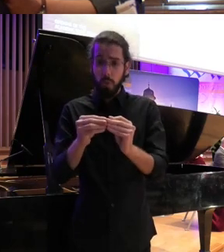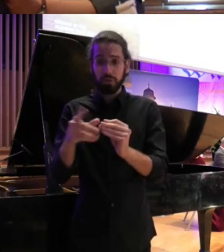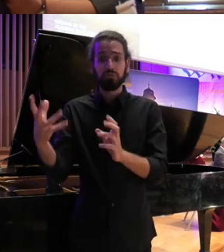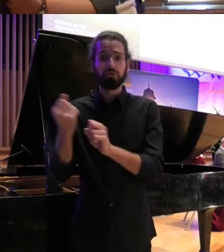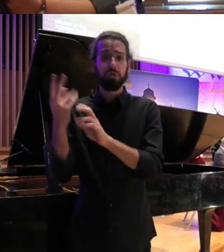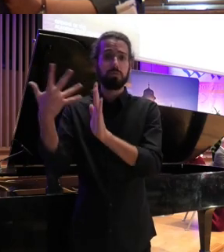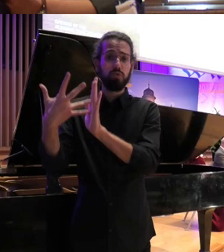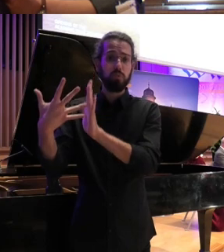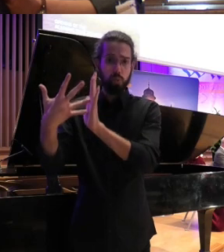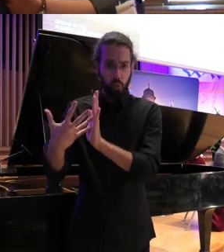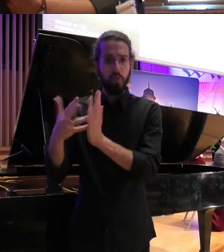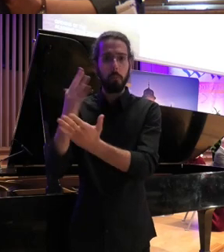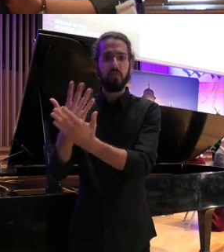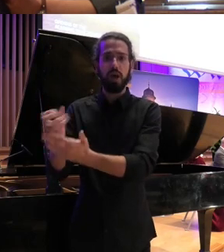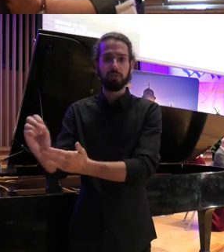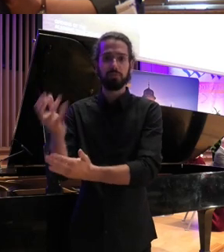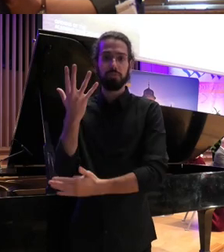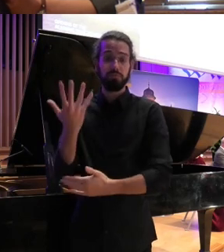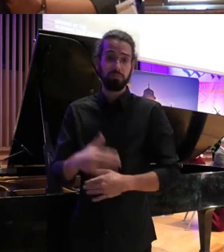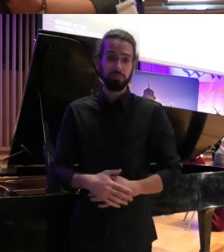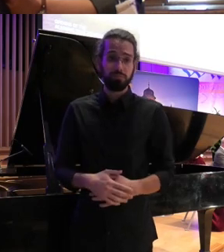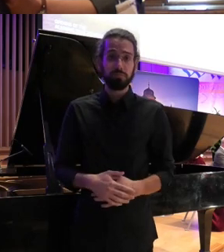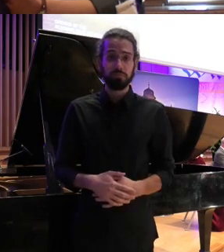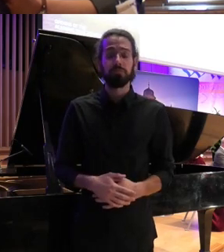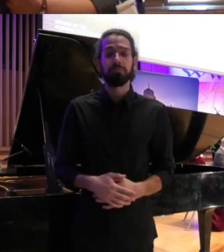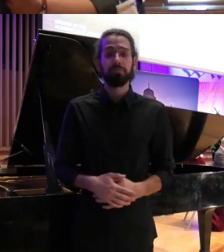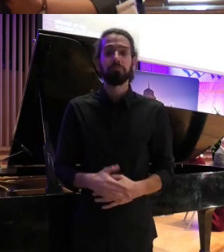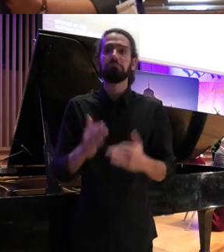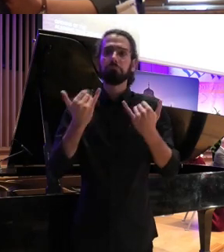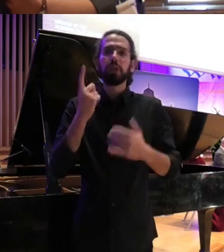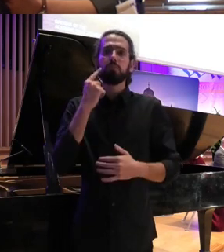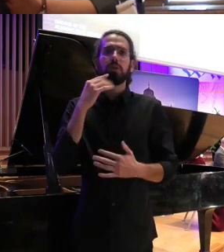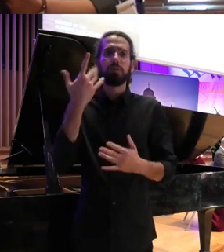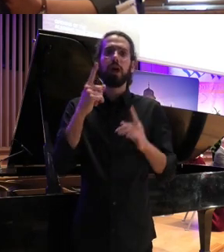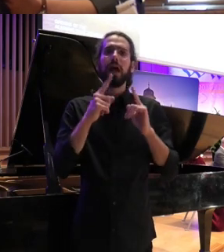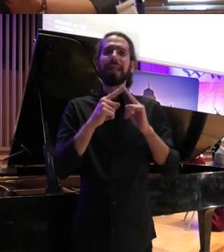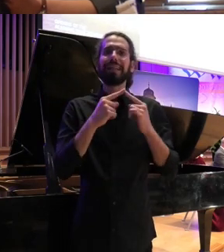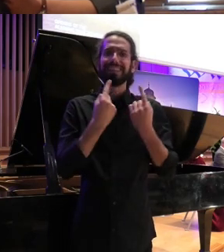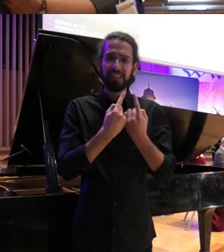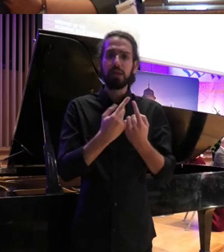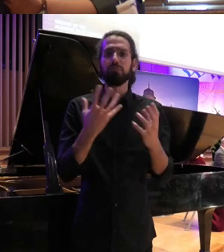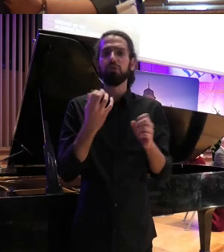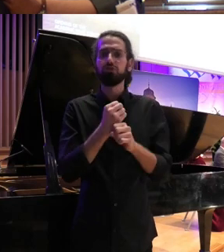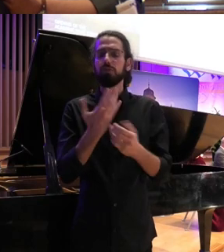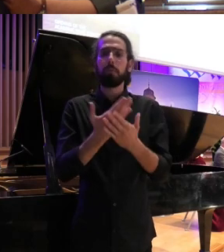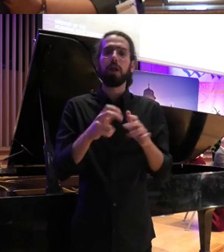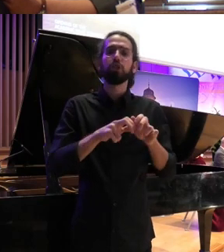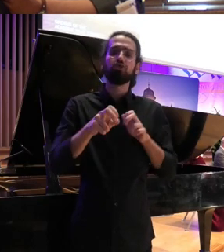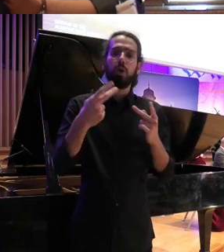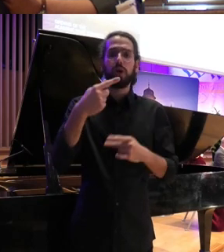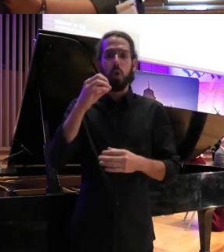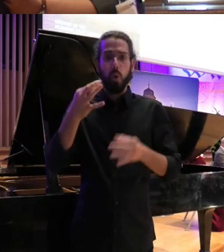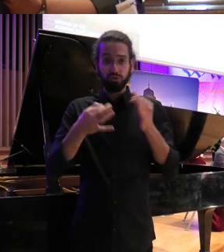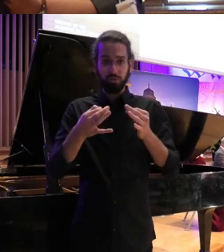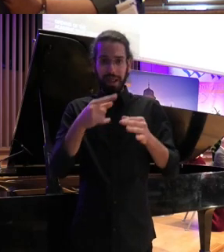nachzuprüfen. Und es gibt da jetzt auch Teams wie bei Google, die jetzt halt Schach und Go spielen können, die jetzt auch versuchen wollen, ob sie nicht auch